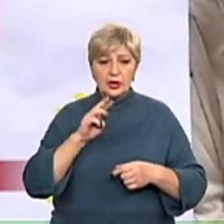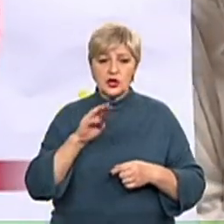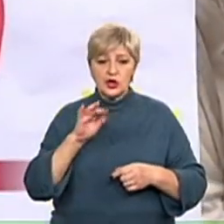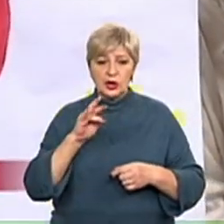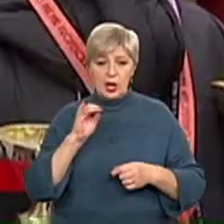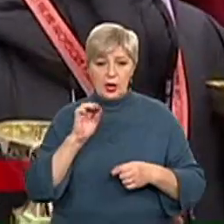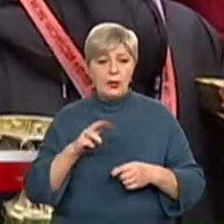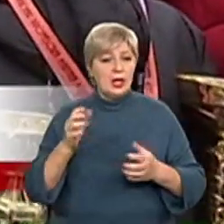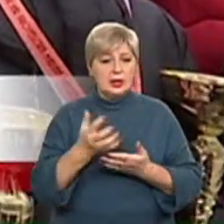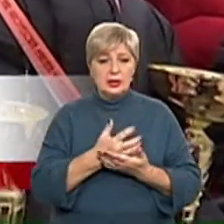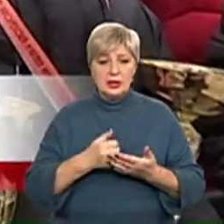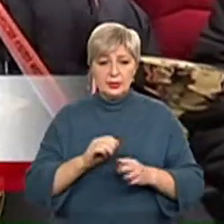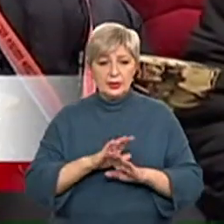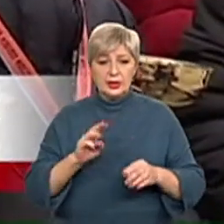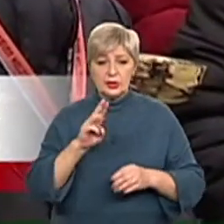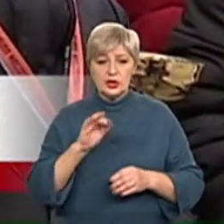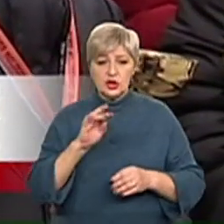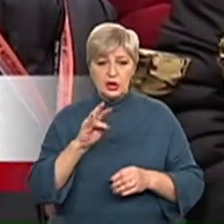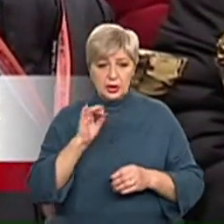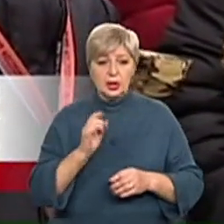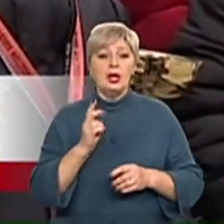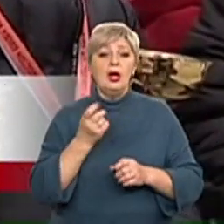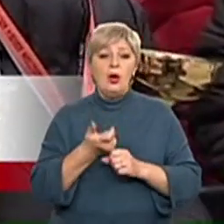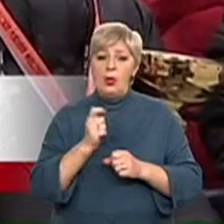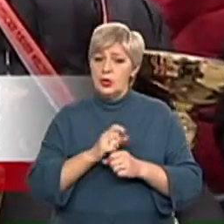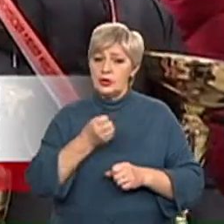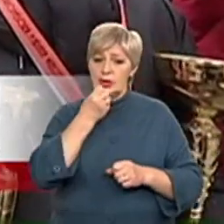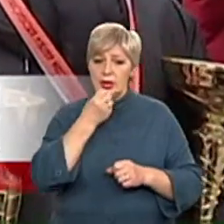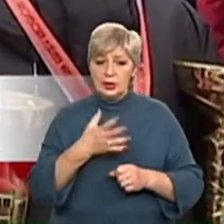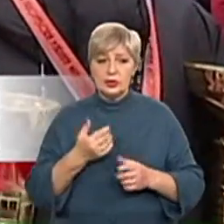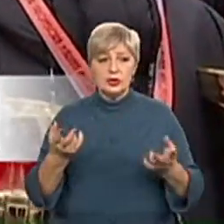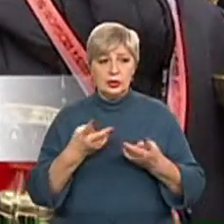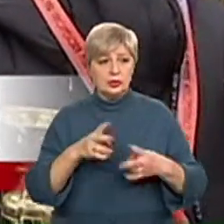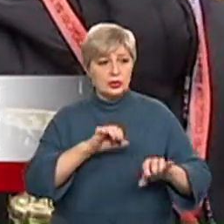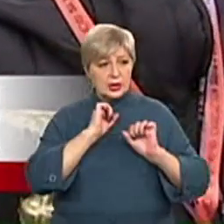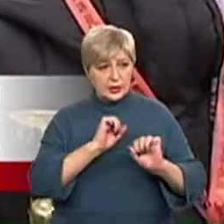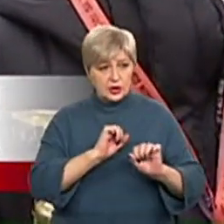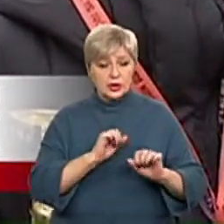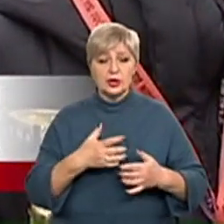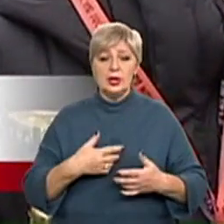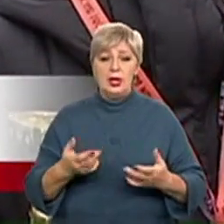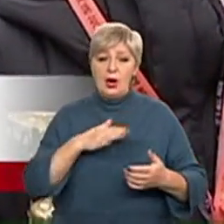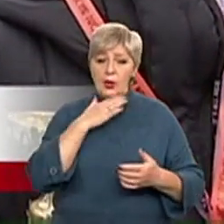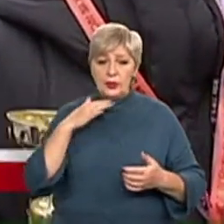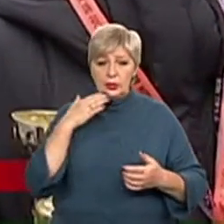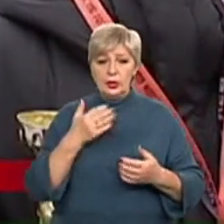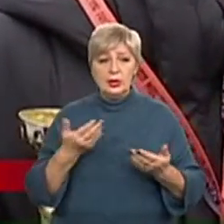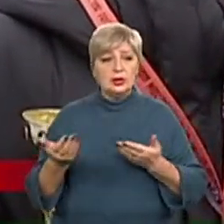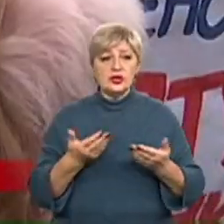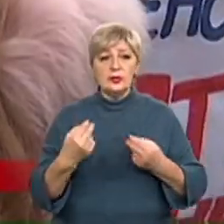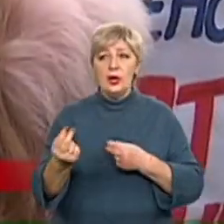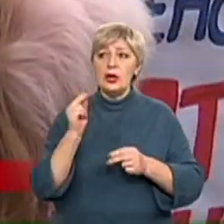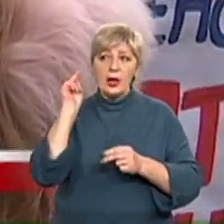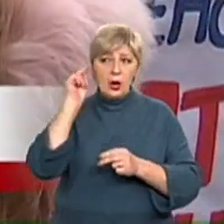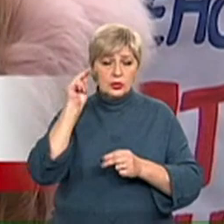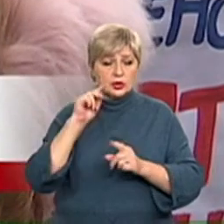не збираються. Шинник дуже хороший. Надо його захищати. Много чого навчився там.